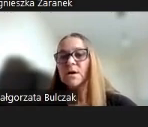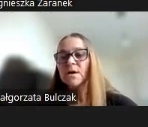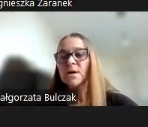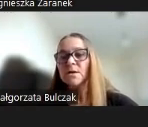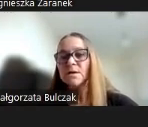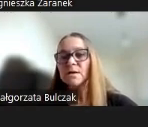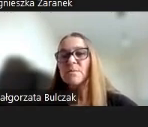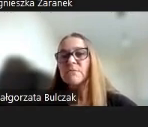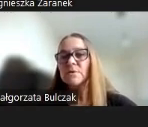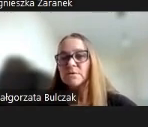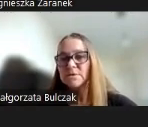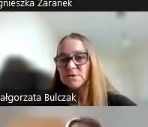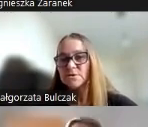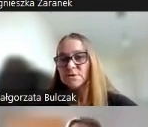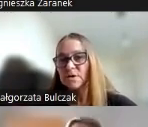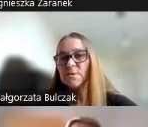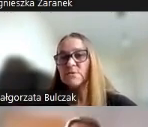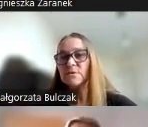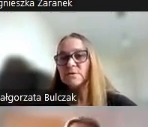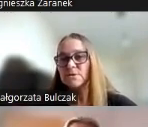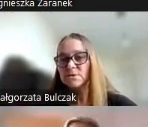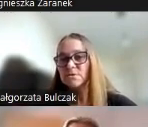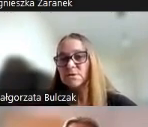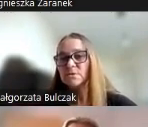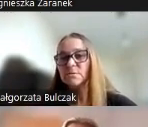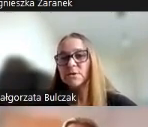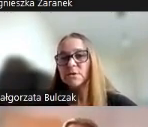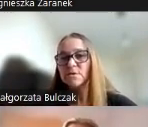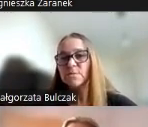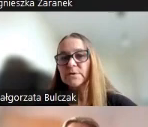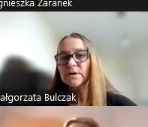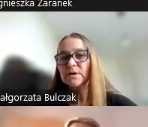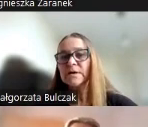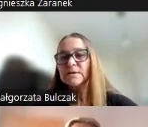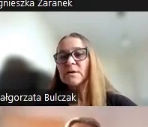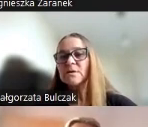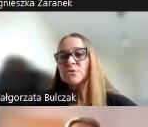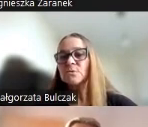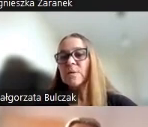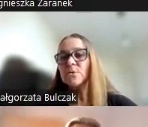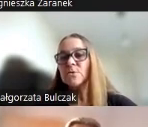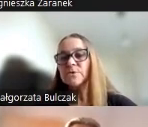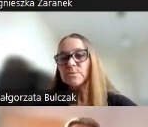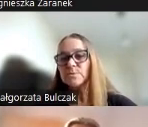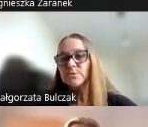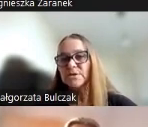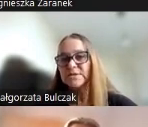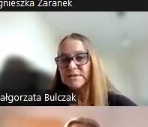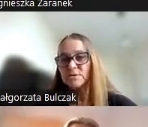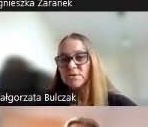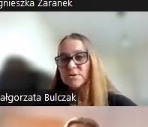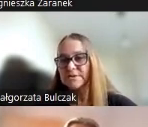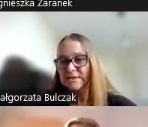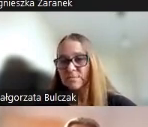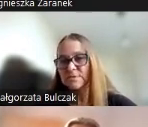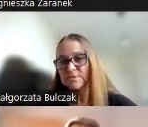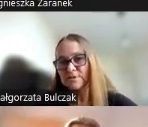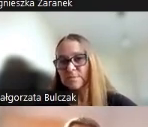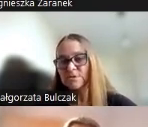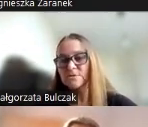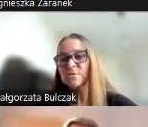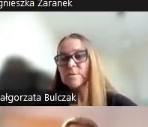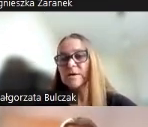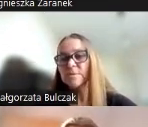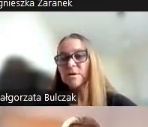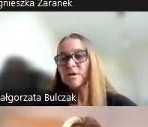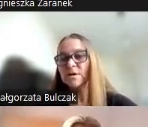szkołach, jak ma wyglądać życie, jak ma wyglądać szacunek do drugiej osoby, tak otrzymamy również później na starość, kiedy sami